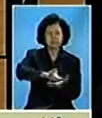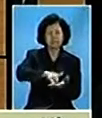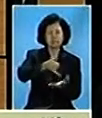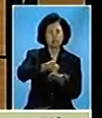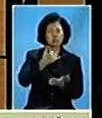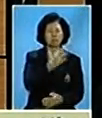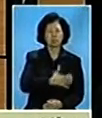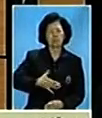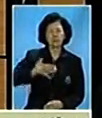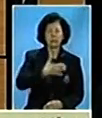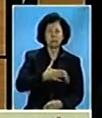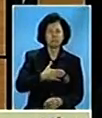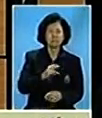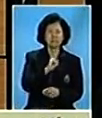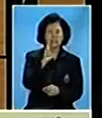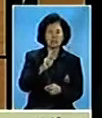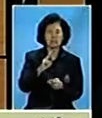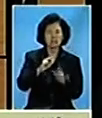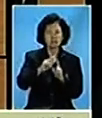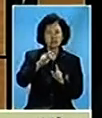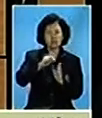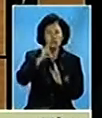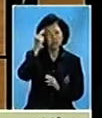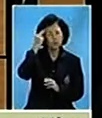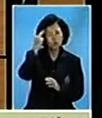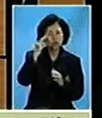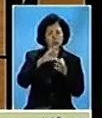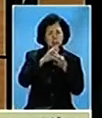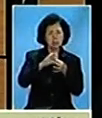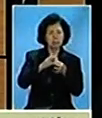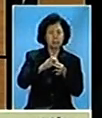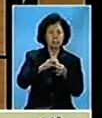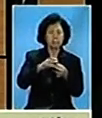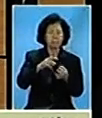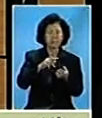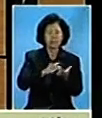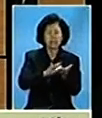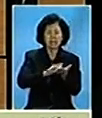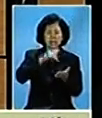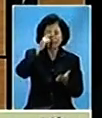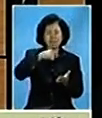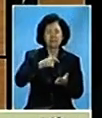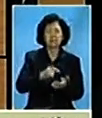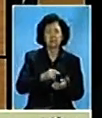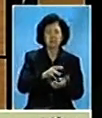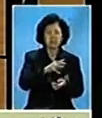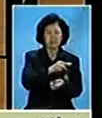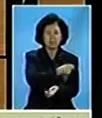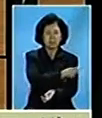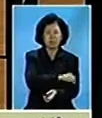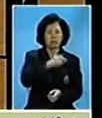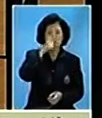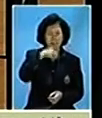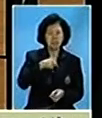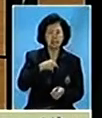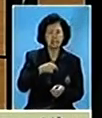ภาพโดยอาศัยองค์ความรู้ด้านเวชกรรมไทยเภสัชกรรมไทยผดุง